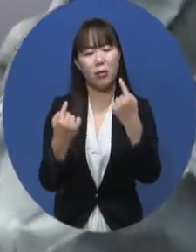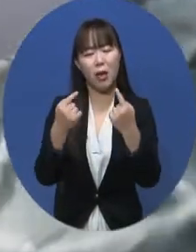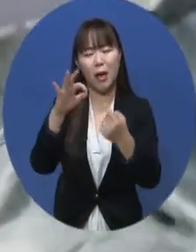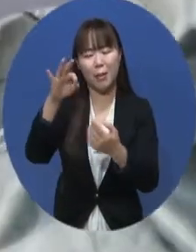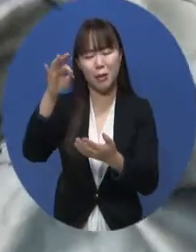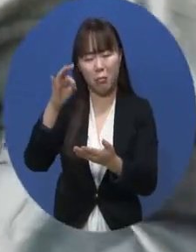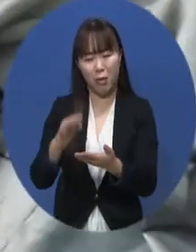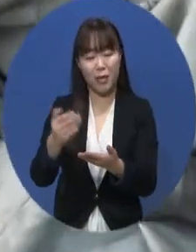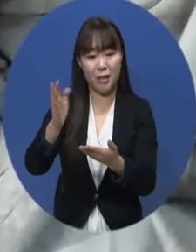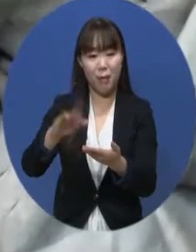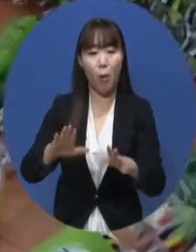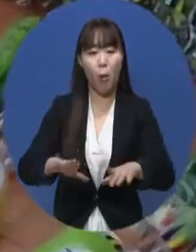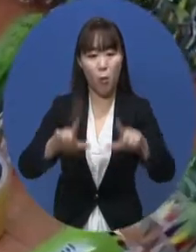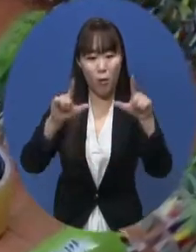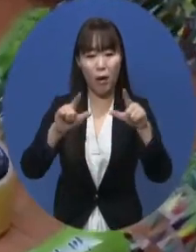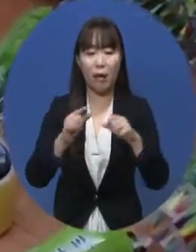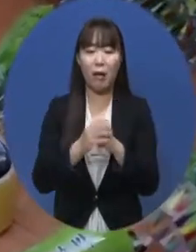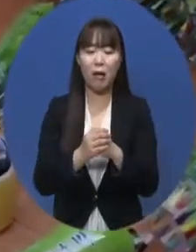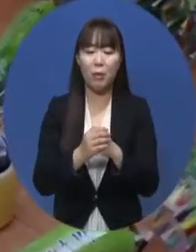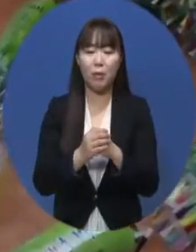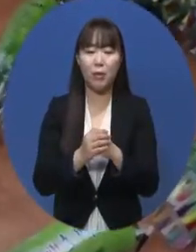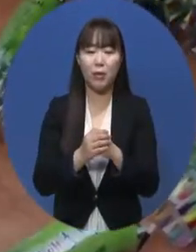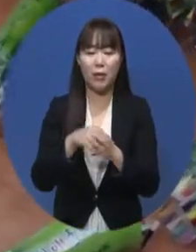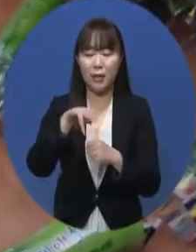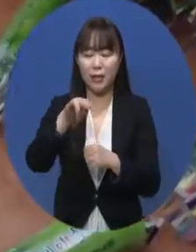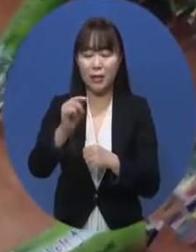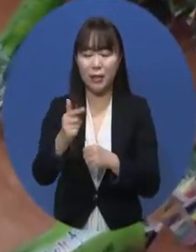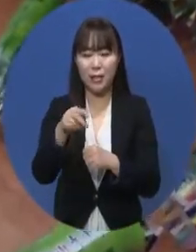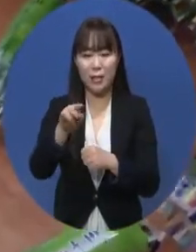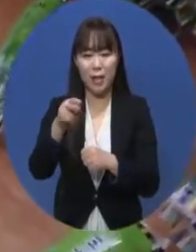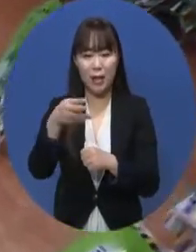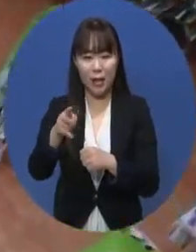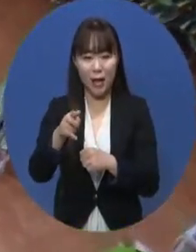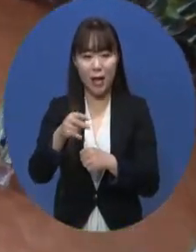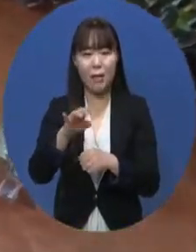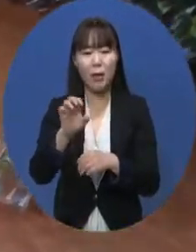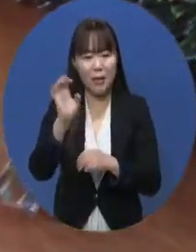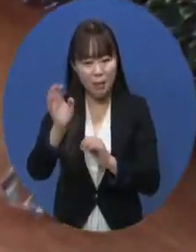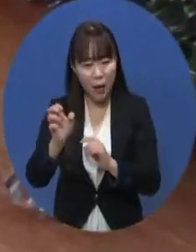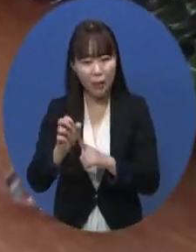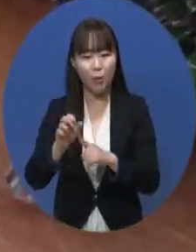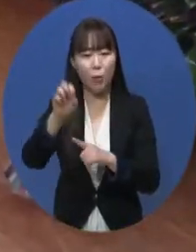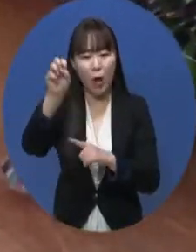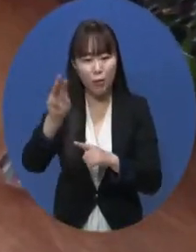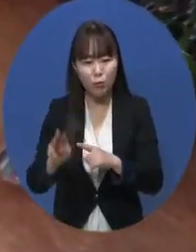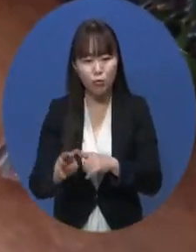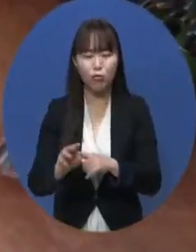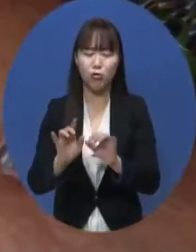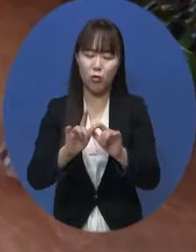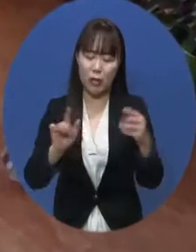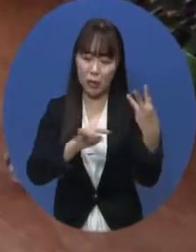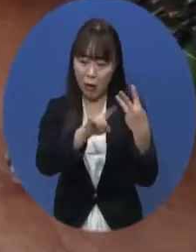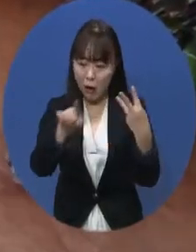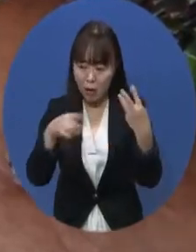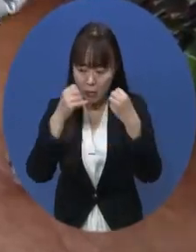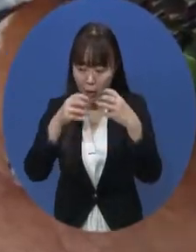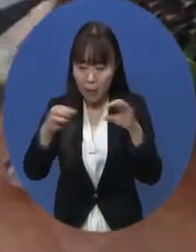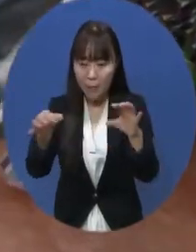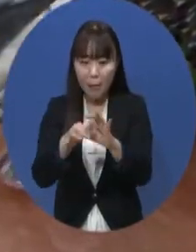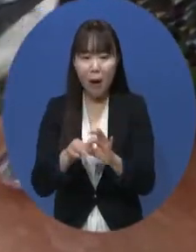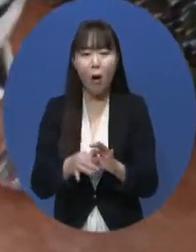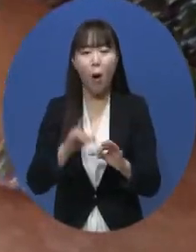떨어졌으나 올해 들어 신세계이마트 광주 로컬 정과 3 군대 대형 매장 등 새로운 판로 개척으로